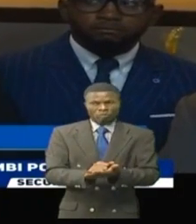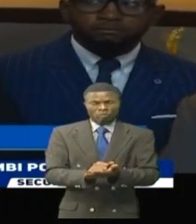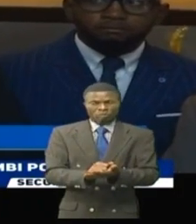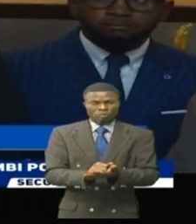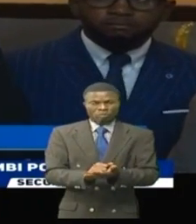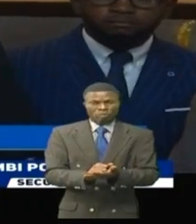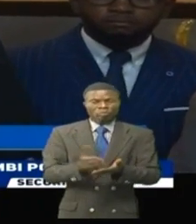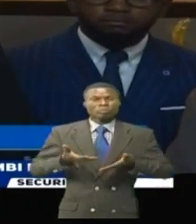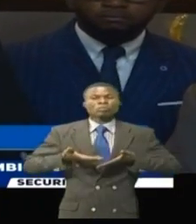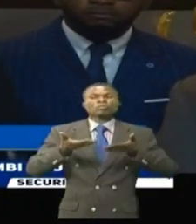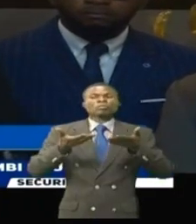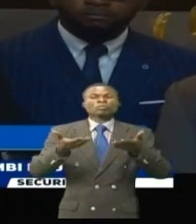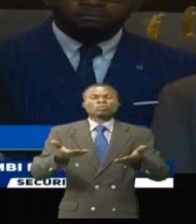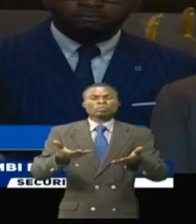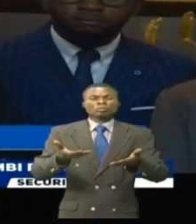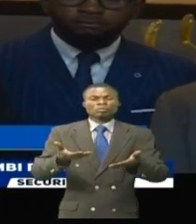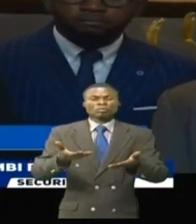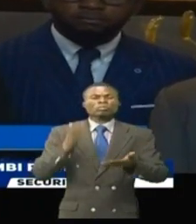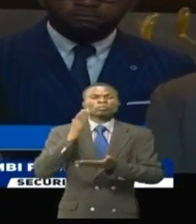proposer